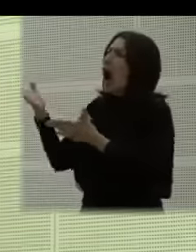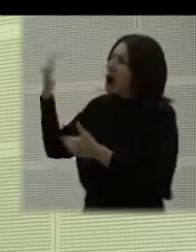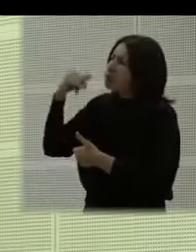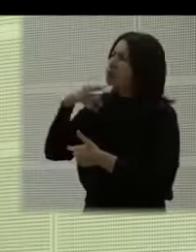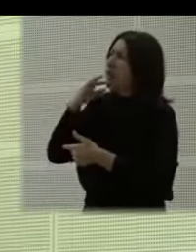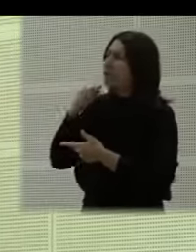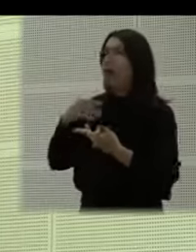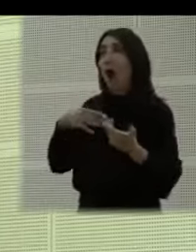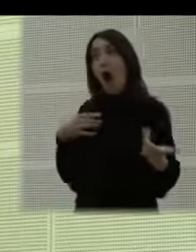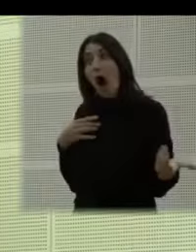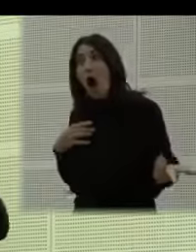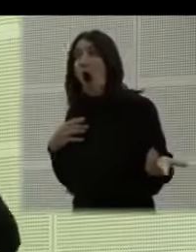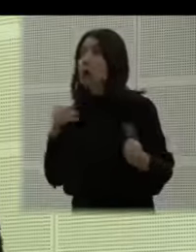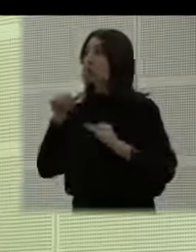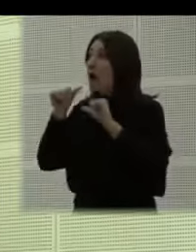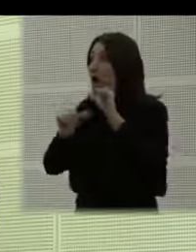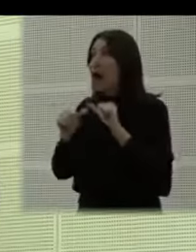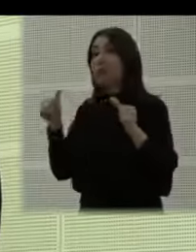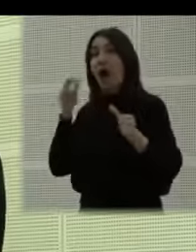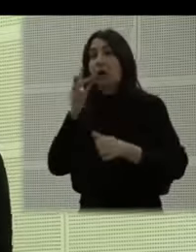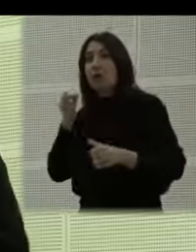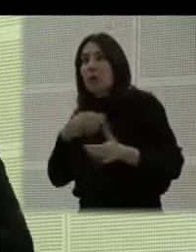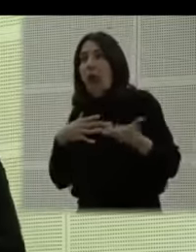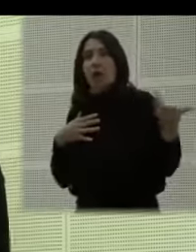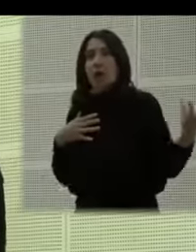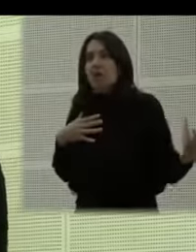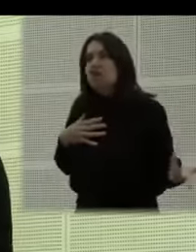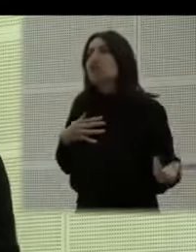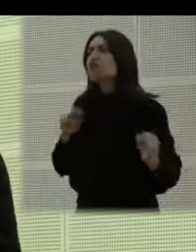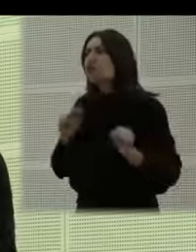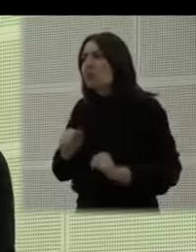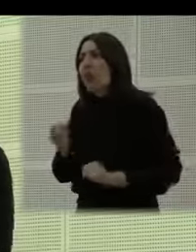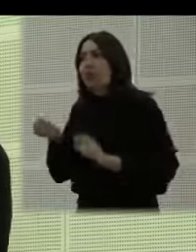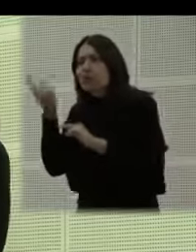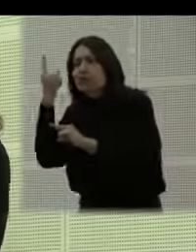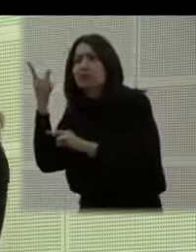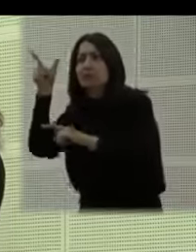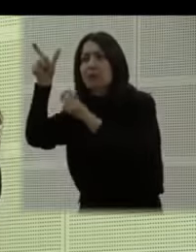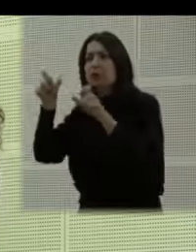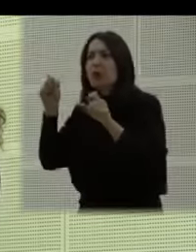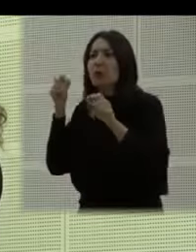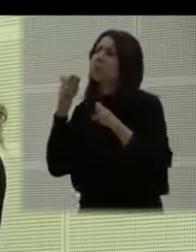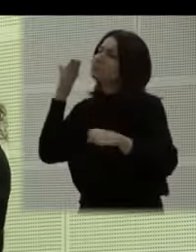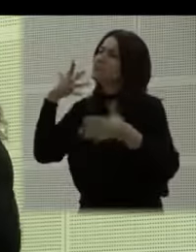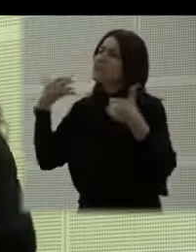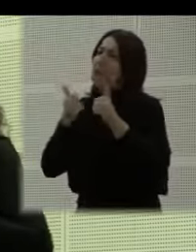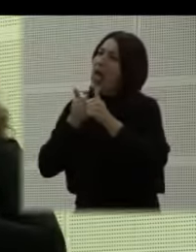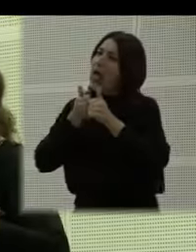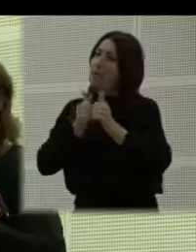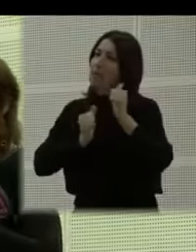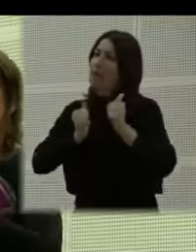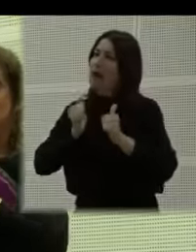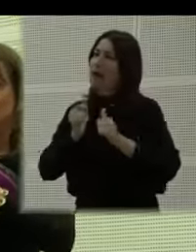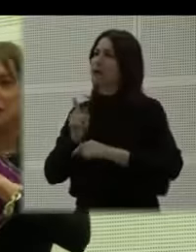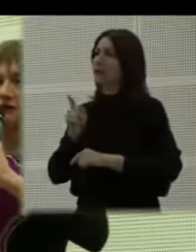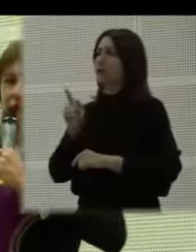che bravo, è cambiato, che bello. Vedi come può cambiare la gente. Andiamo in questo bar, lui.